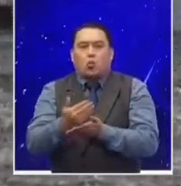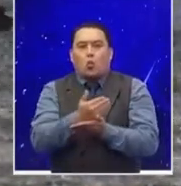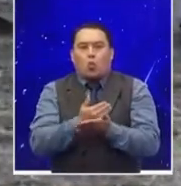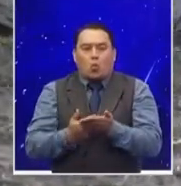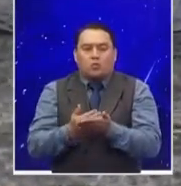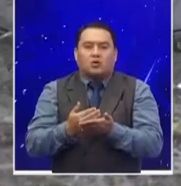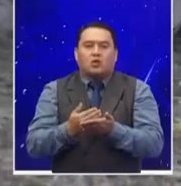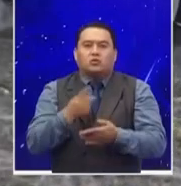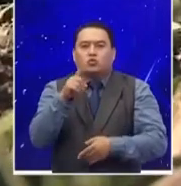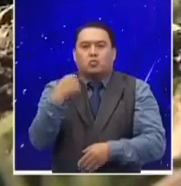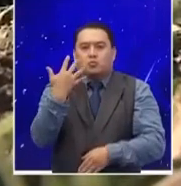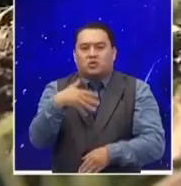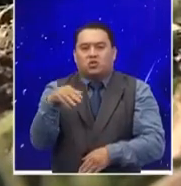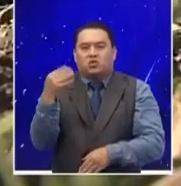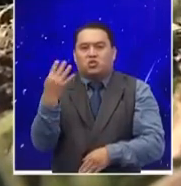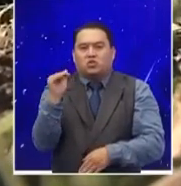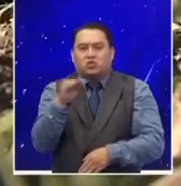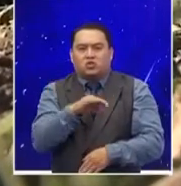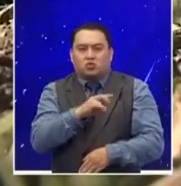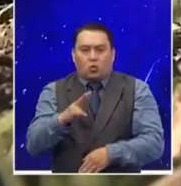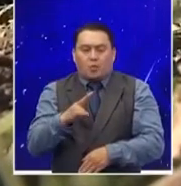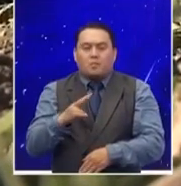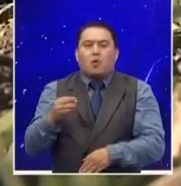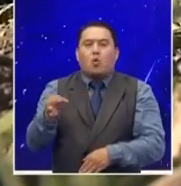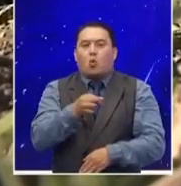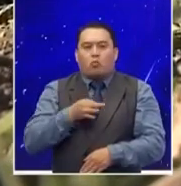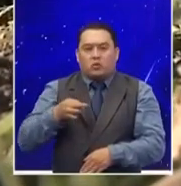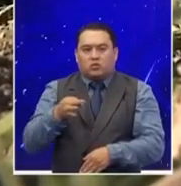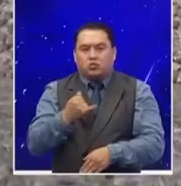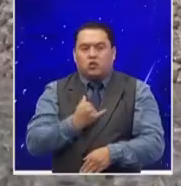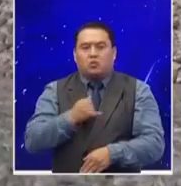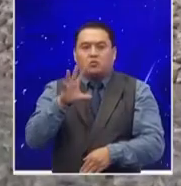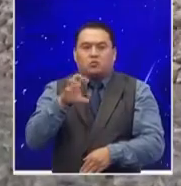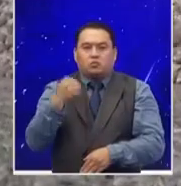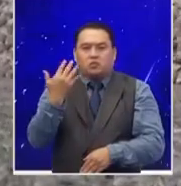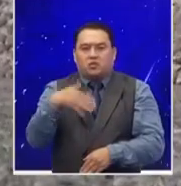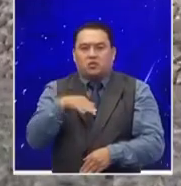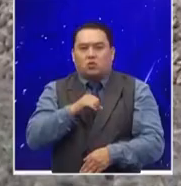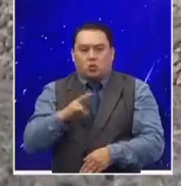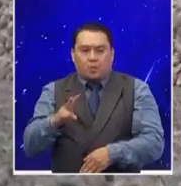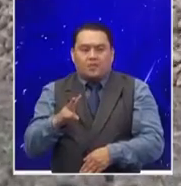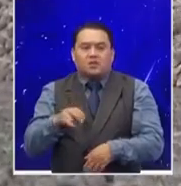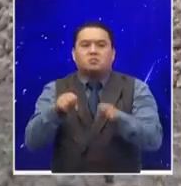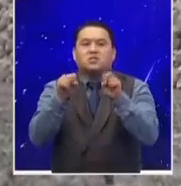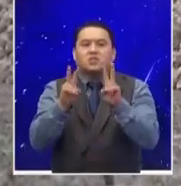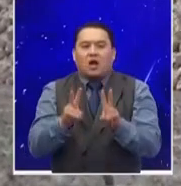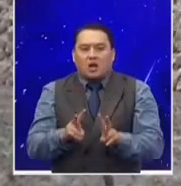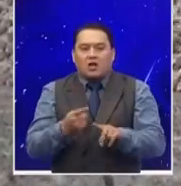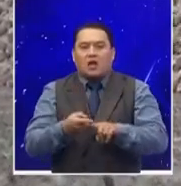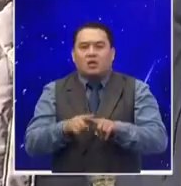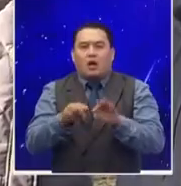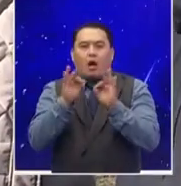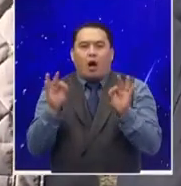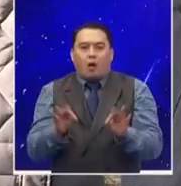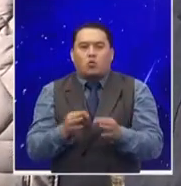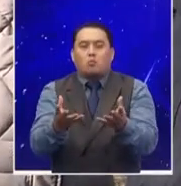вид ожидается 154 тысячи тонн. По области показатель составит 550 тысяч тонн. По словам специалистов, из этого объема